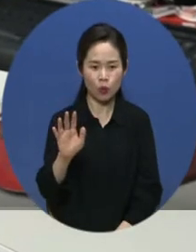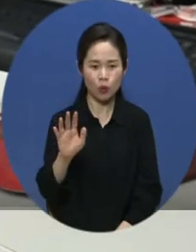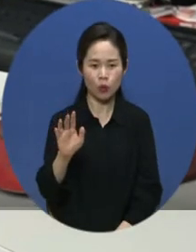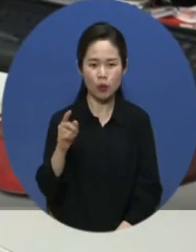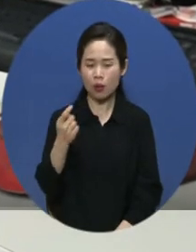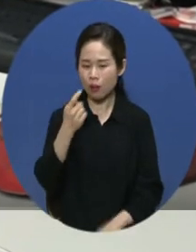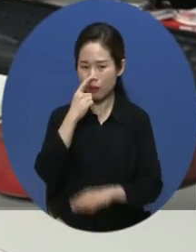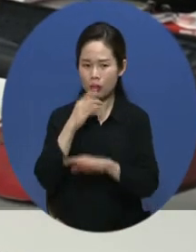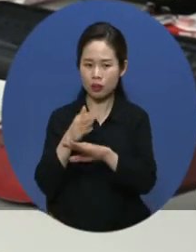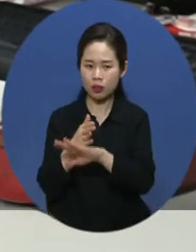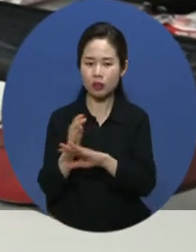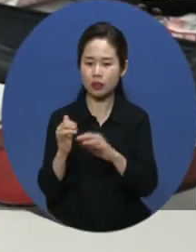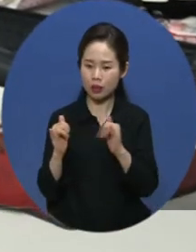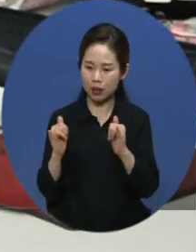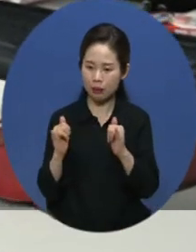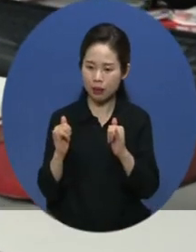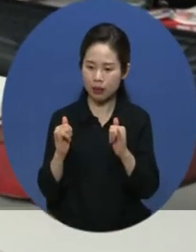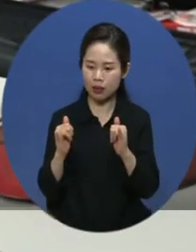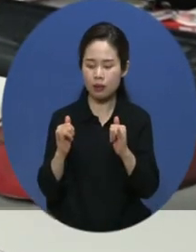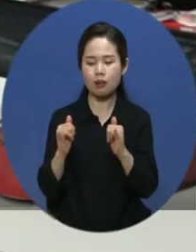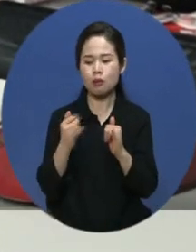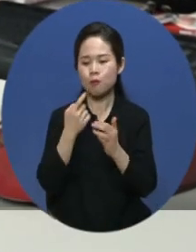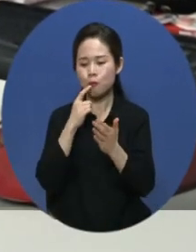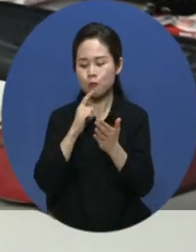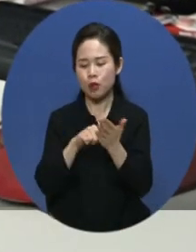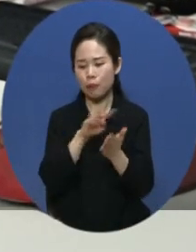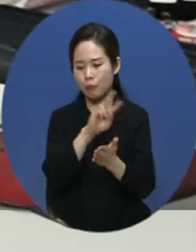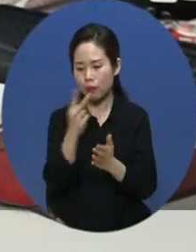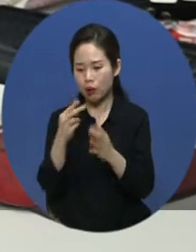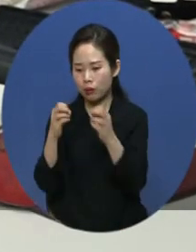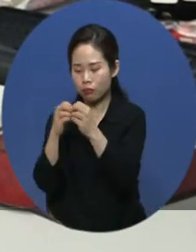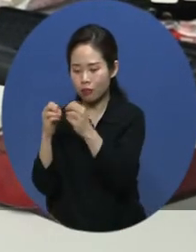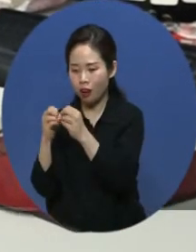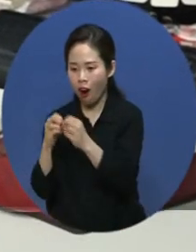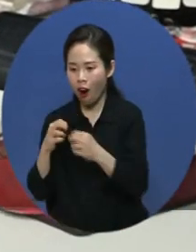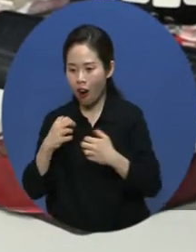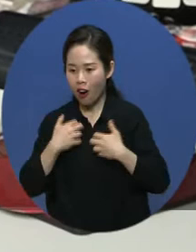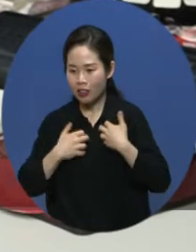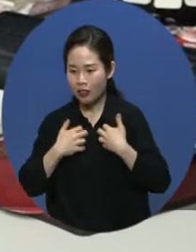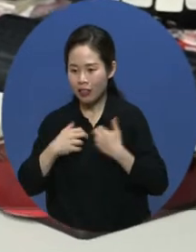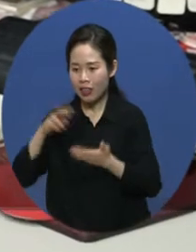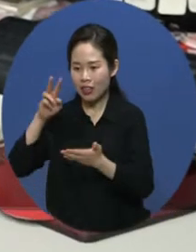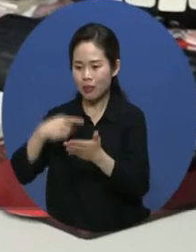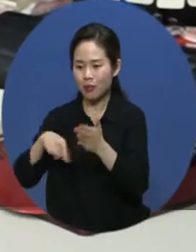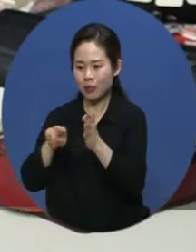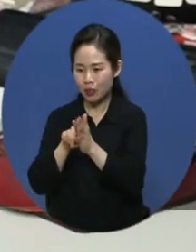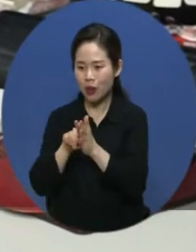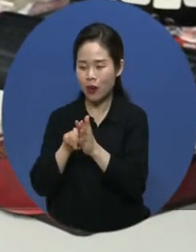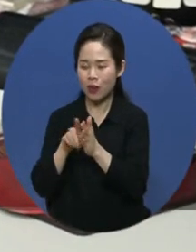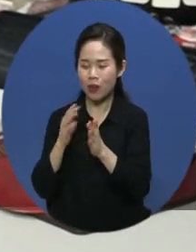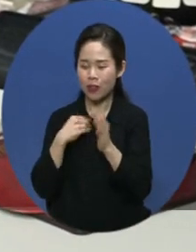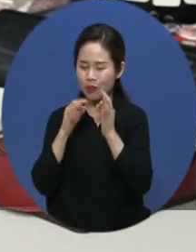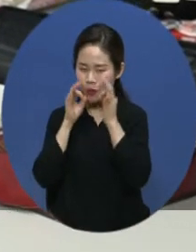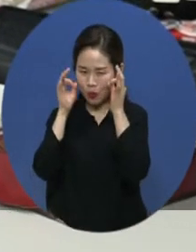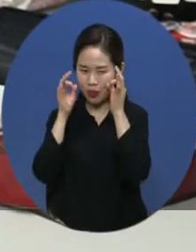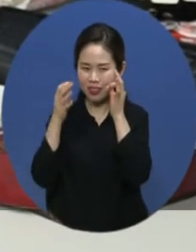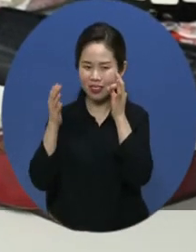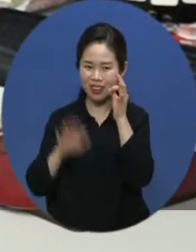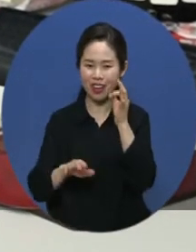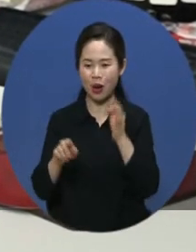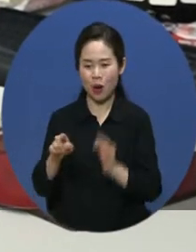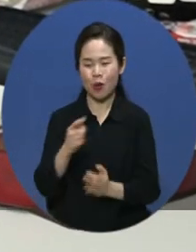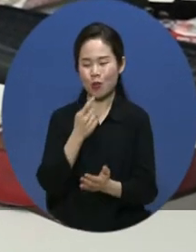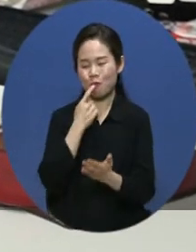느린학습자분들이 글 자체를 흥미롭게 읽을 수 있게 작성을 하려고 노력을 하는데 그 부분이 참 어려운